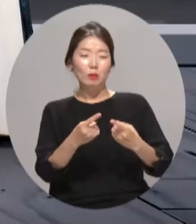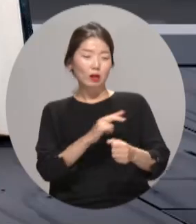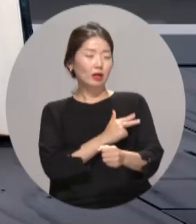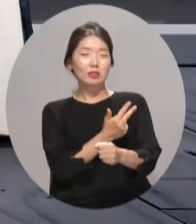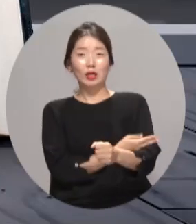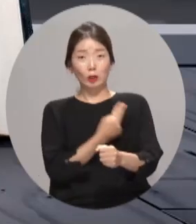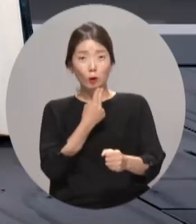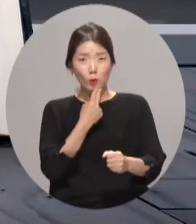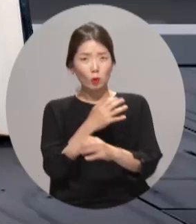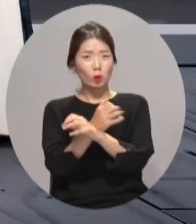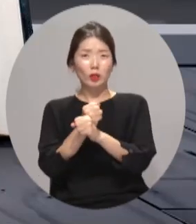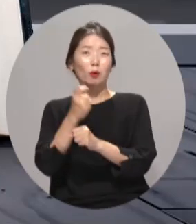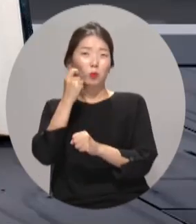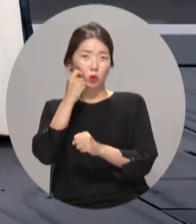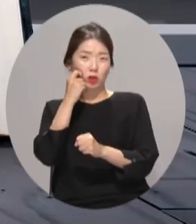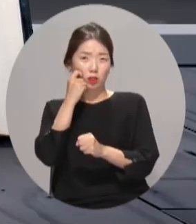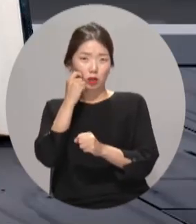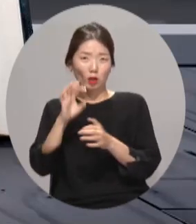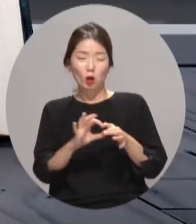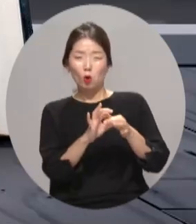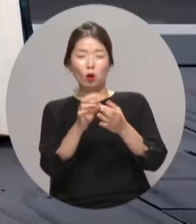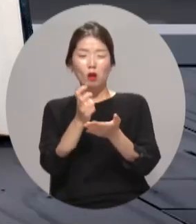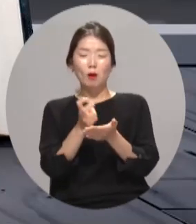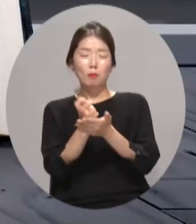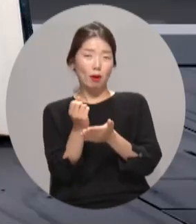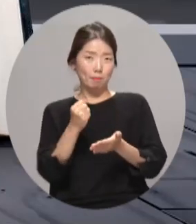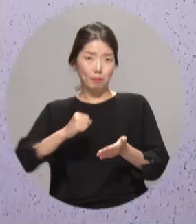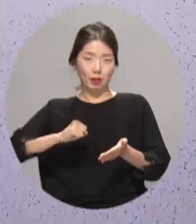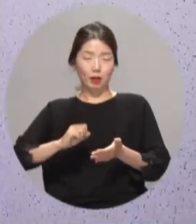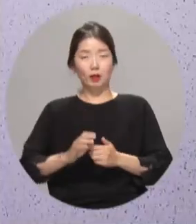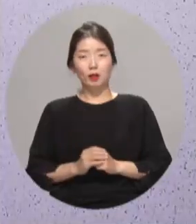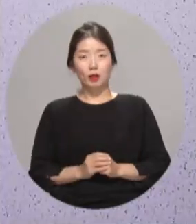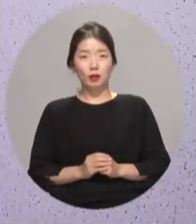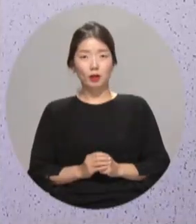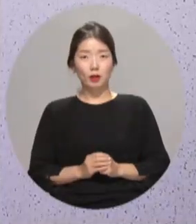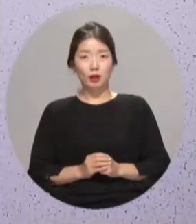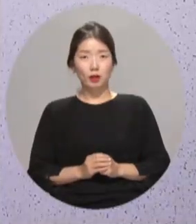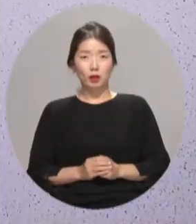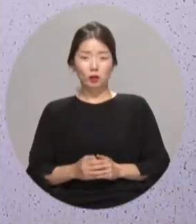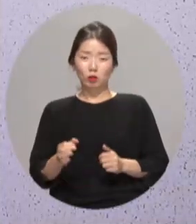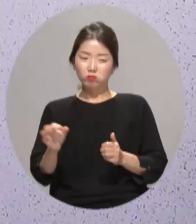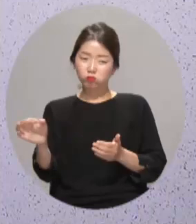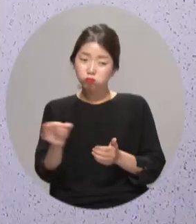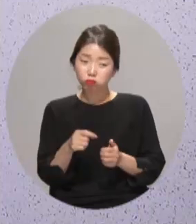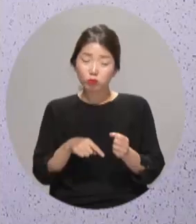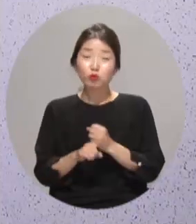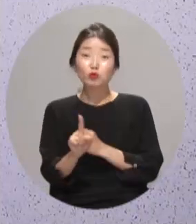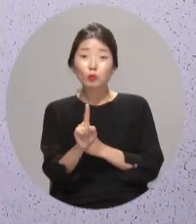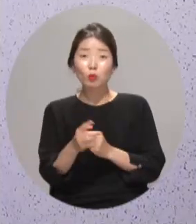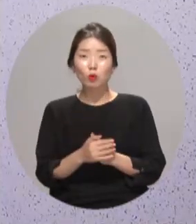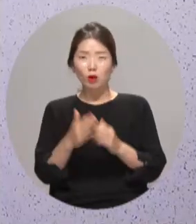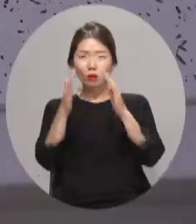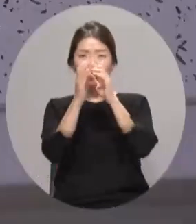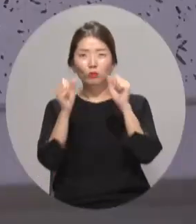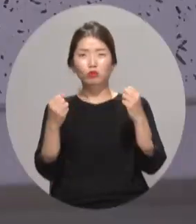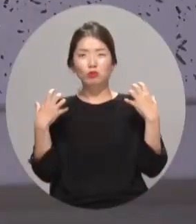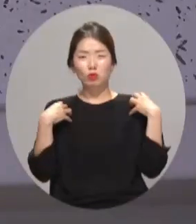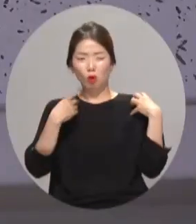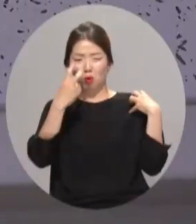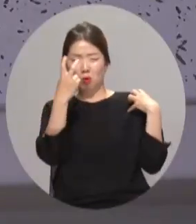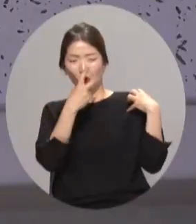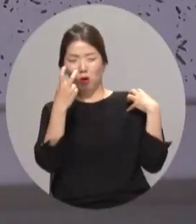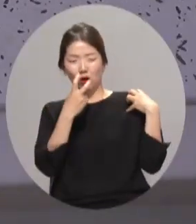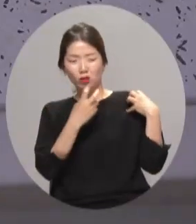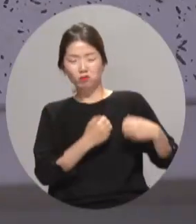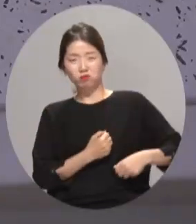제한되고 계약을 맺을 수 없다는 관련법을 어긴 겁니다. 이 같은 예산 집행이 가능했던 건 전북도가 관리에 손을